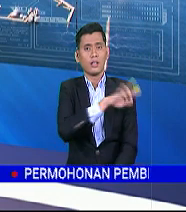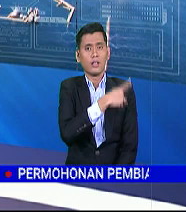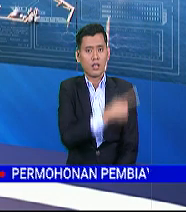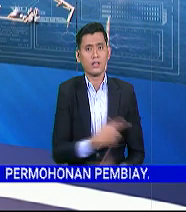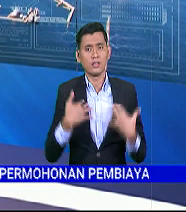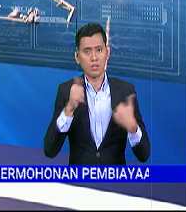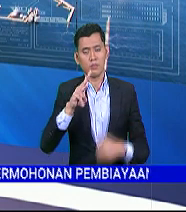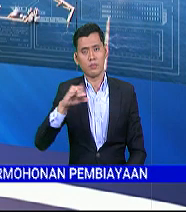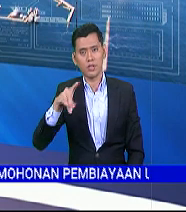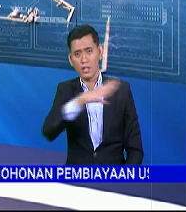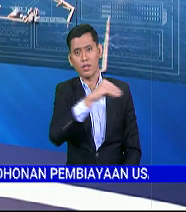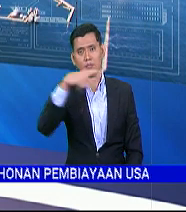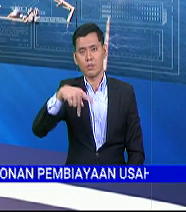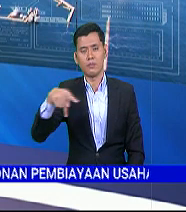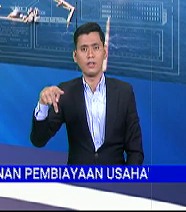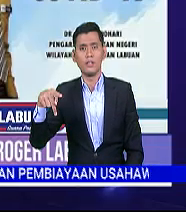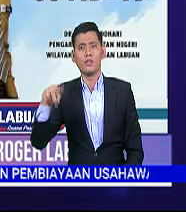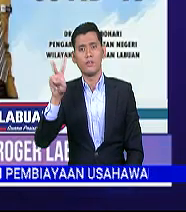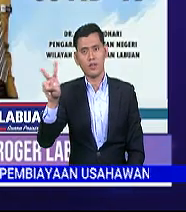dan PPV Dewan Darul Kifayah.